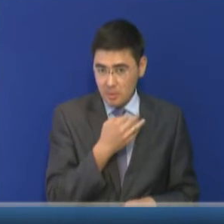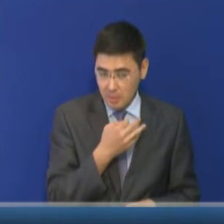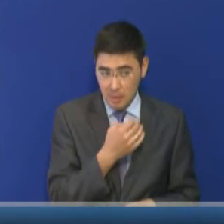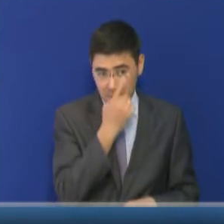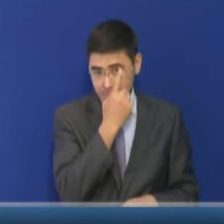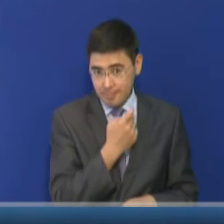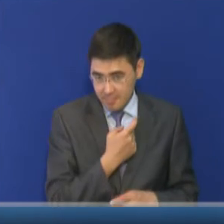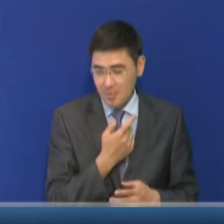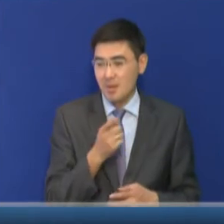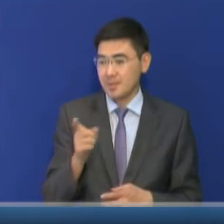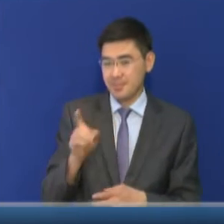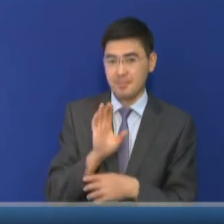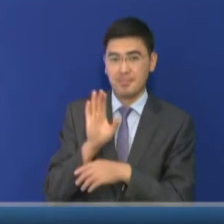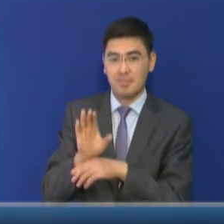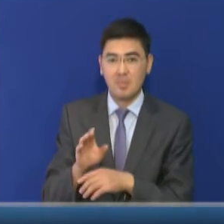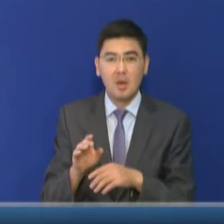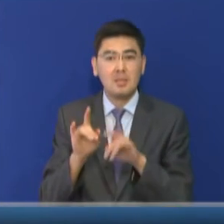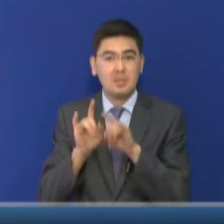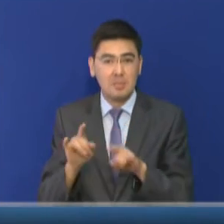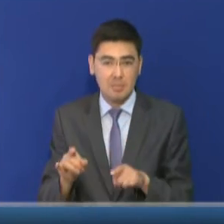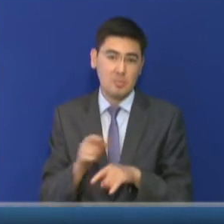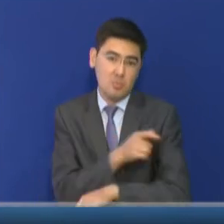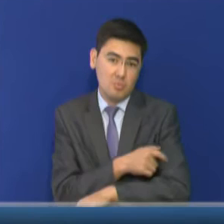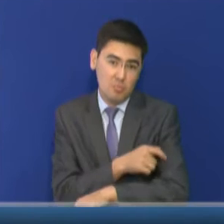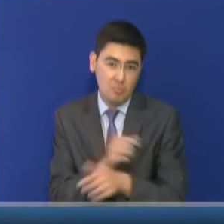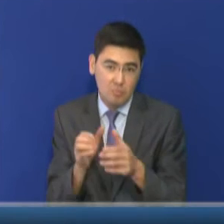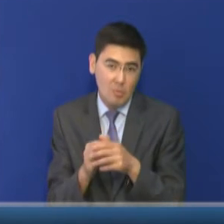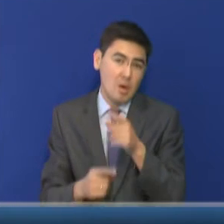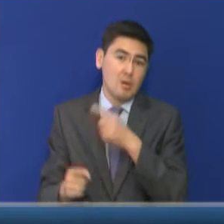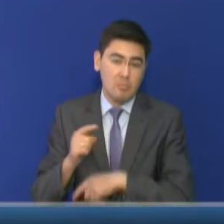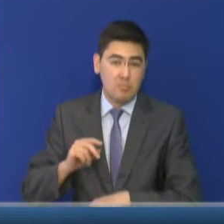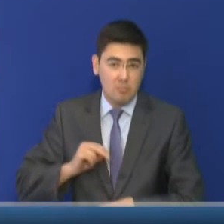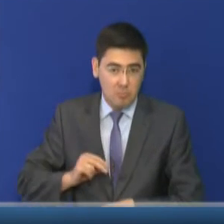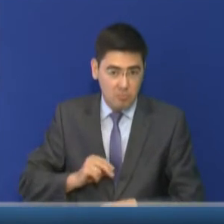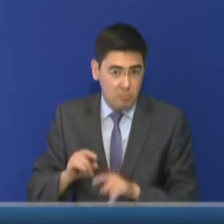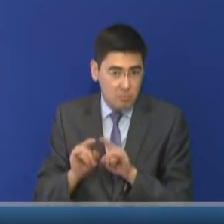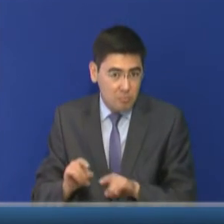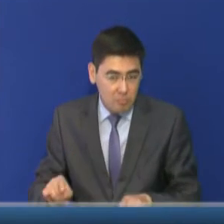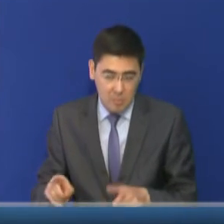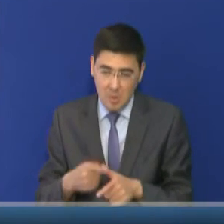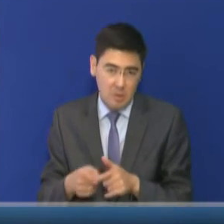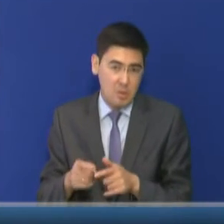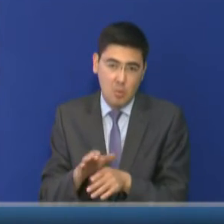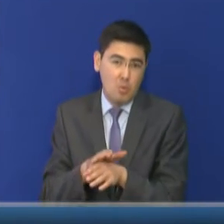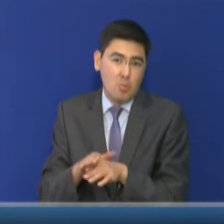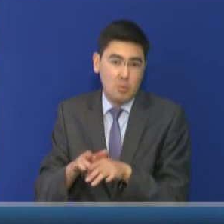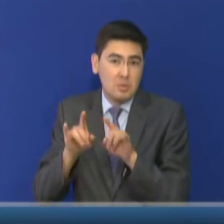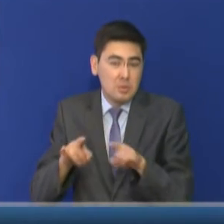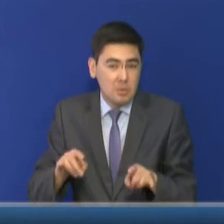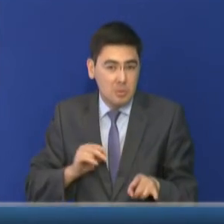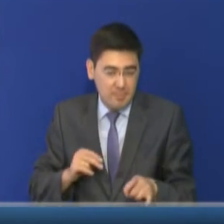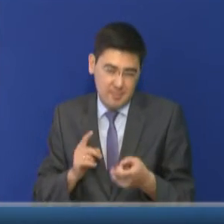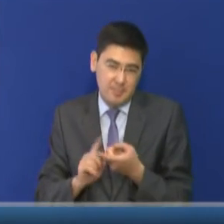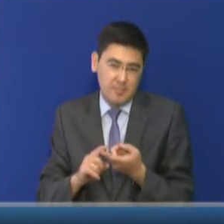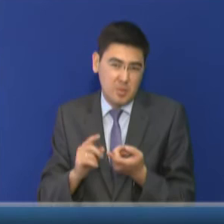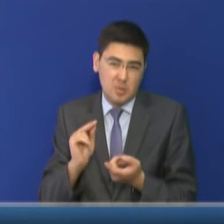дан старт для открытия дежурных групп или полностью детских садов. То есть это будет зависеть от эпидситуации в